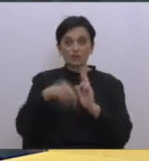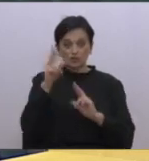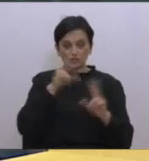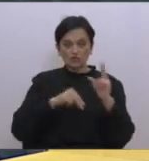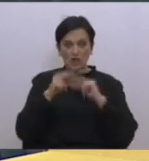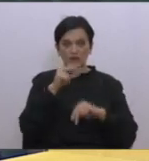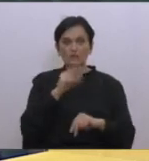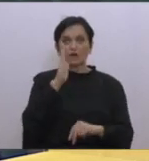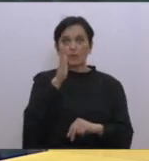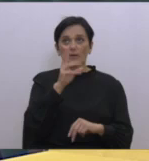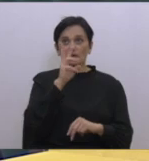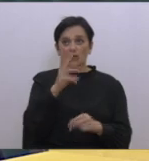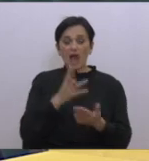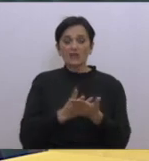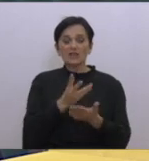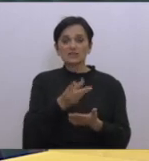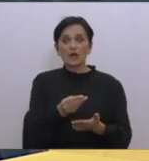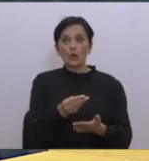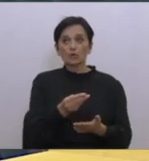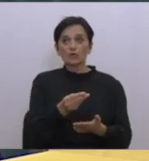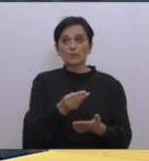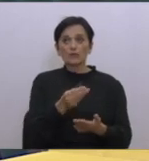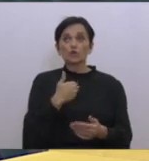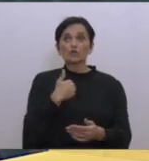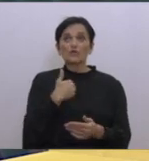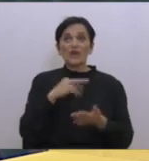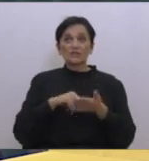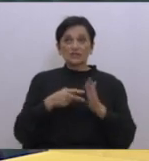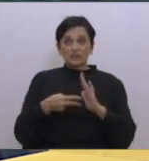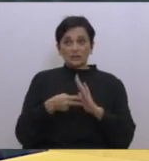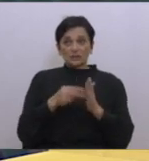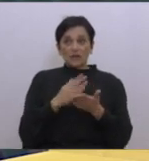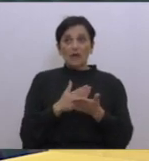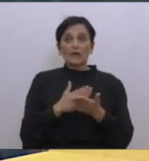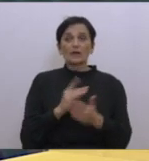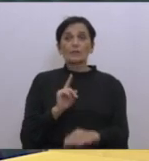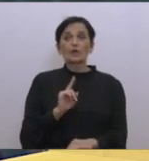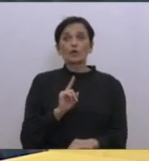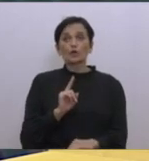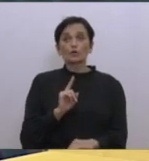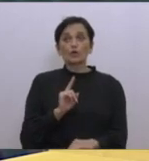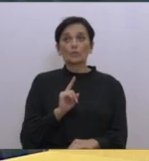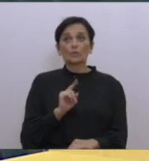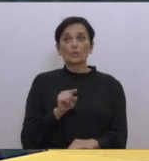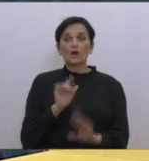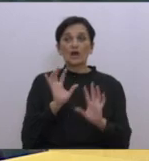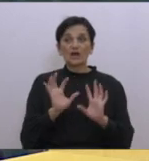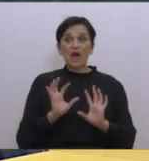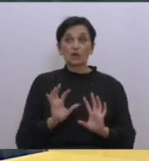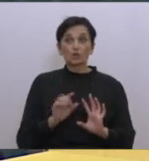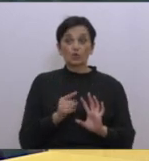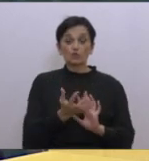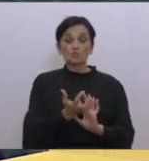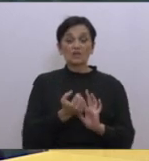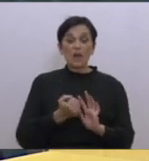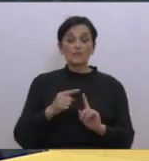ამასთანავე გახდება ანაზღაურებადი. ჩვენ დაგეგმილი გვაქვს, რომ ეს ამ კანონის მიღების